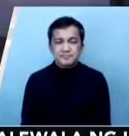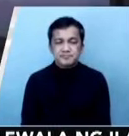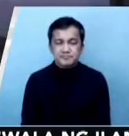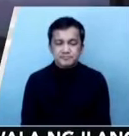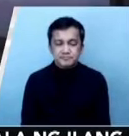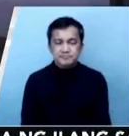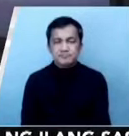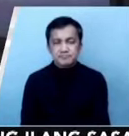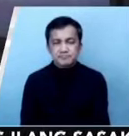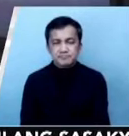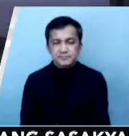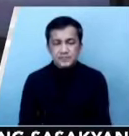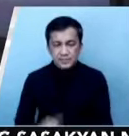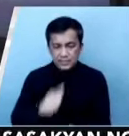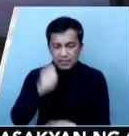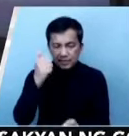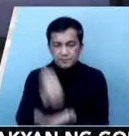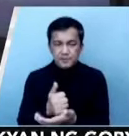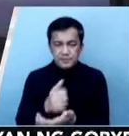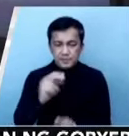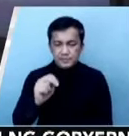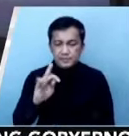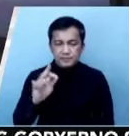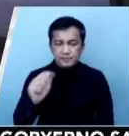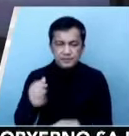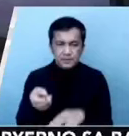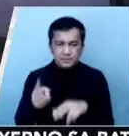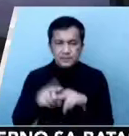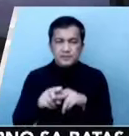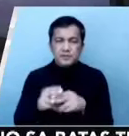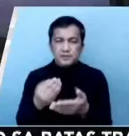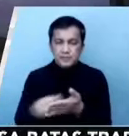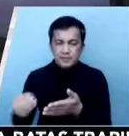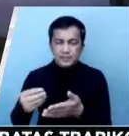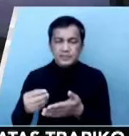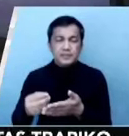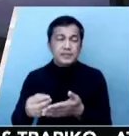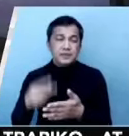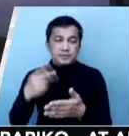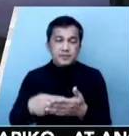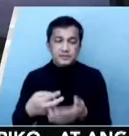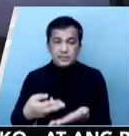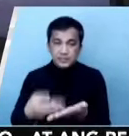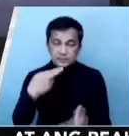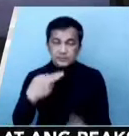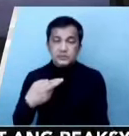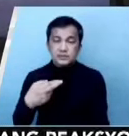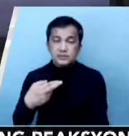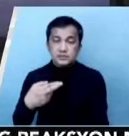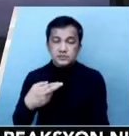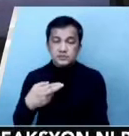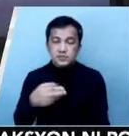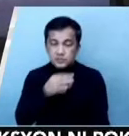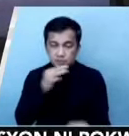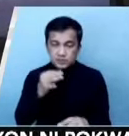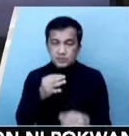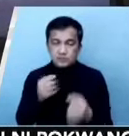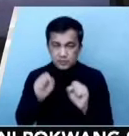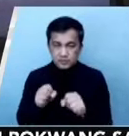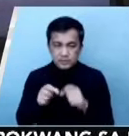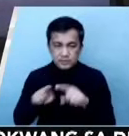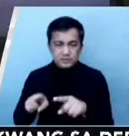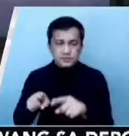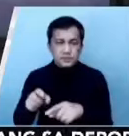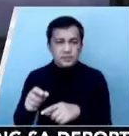Inaprobahan ng NFA Council ang pagtaas sa buying price ng palay sa mga magsasaka para raw makasabay sa mga trader. May epekto kaya yan